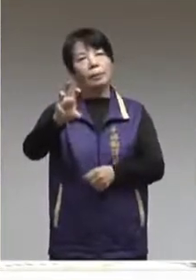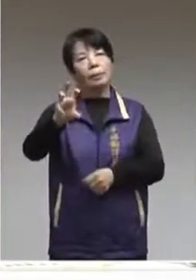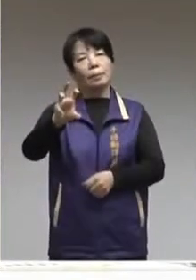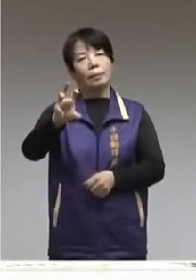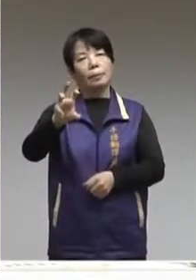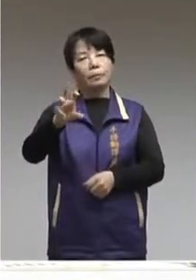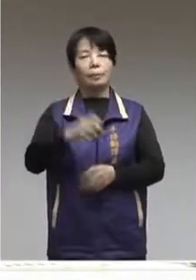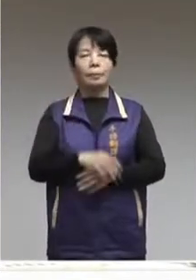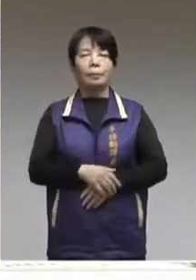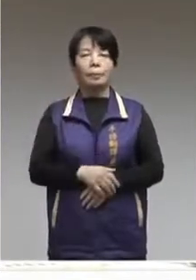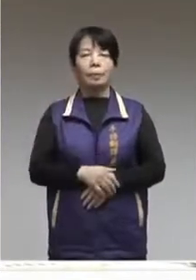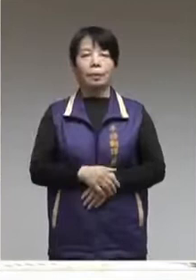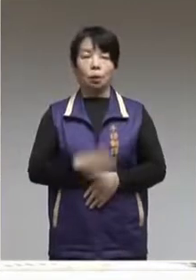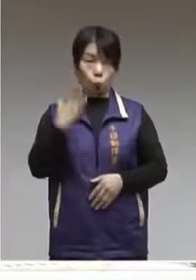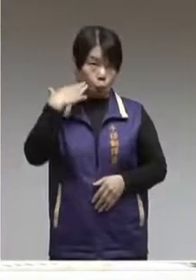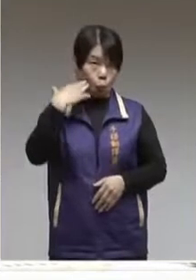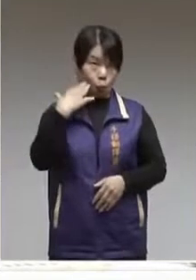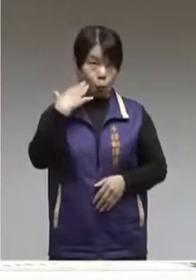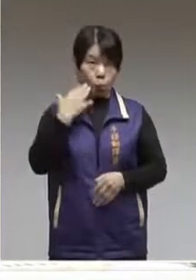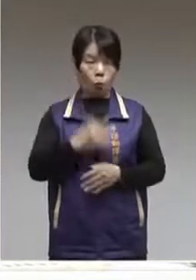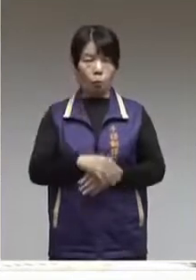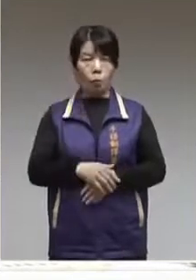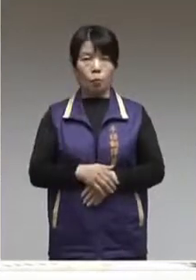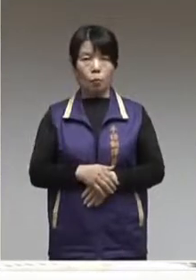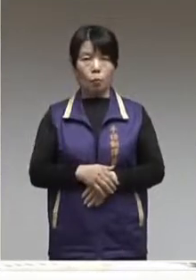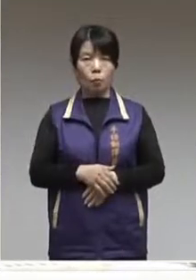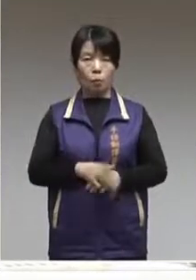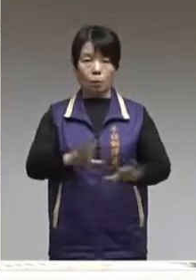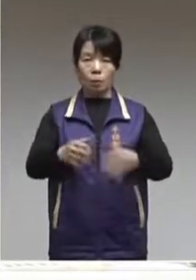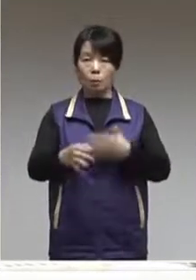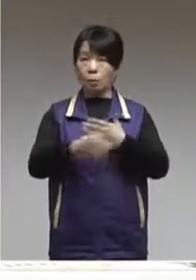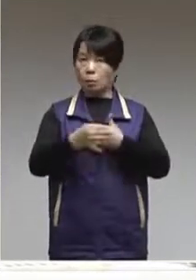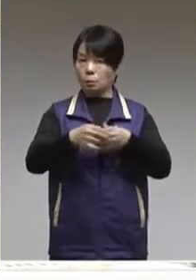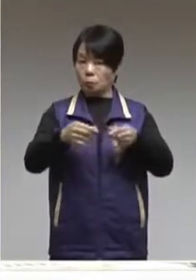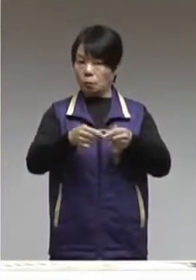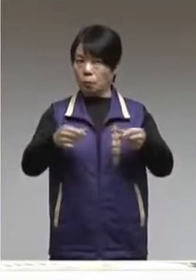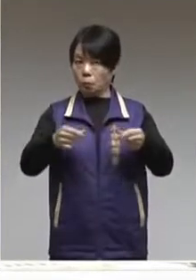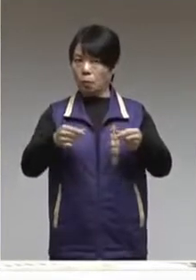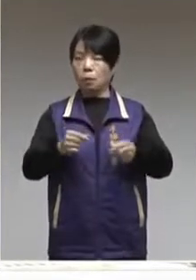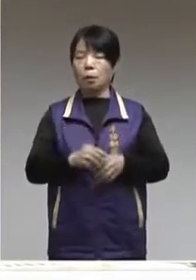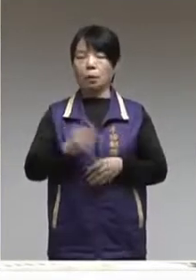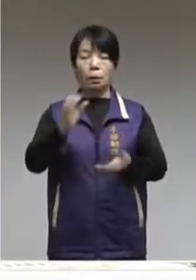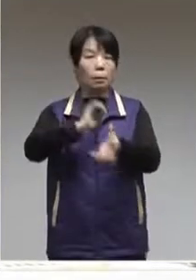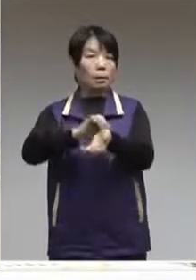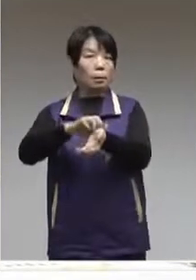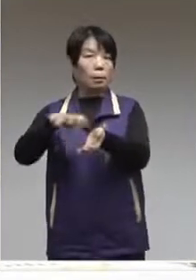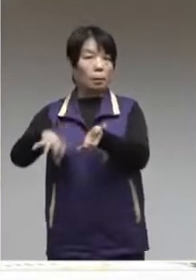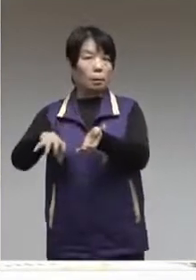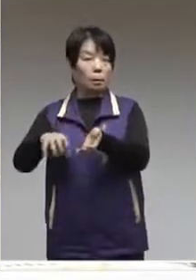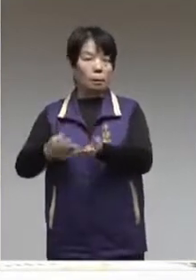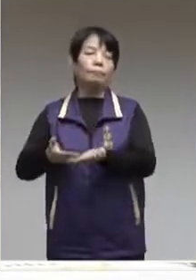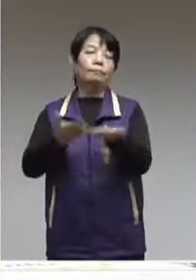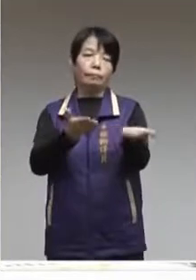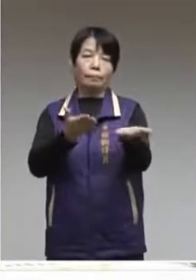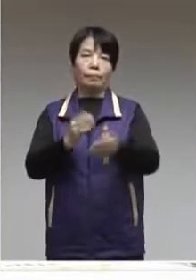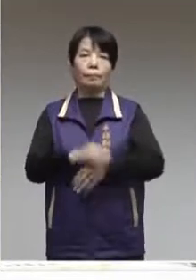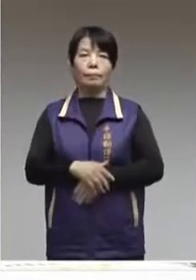如、哦这个试剂、哦、是由医院诊所提